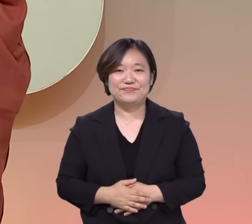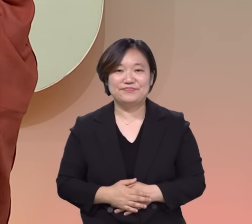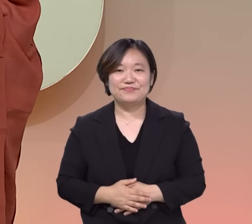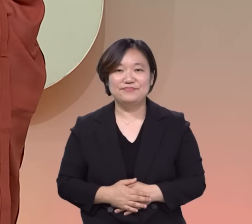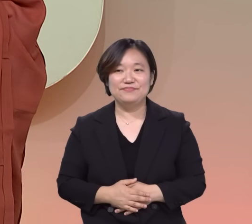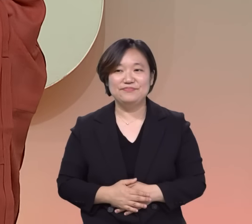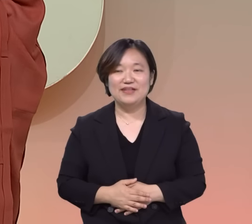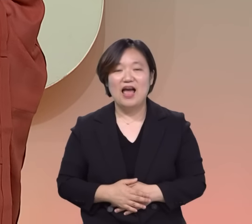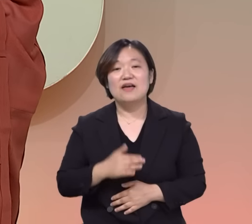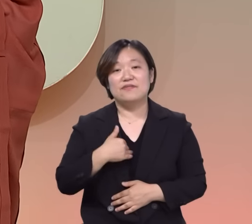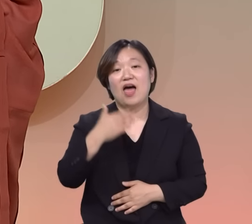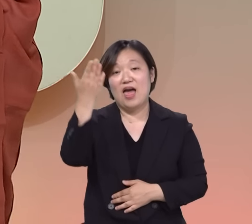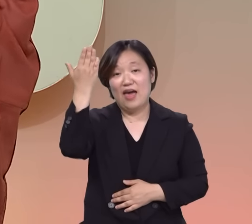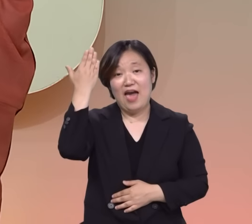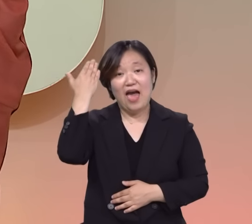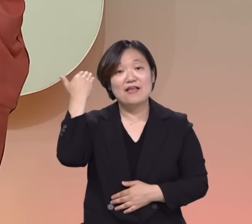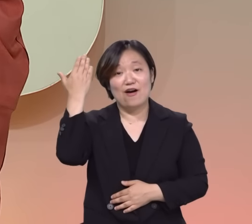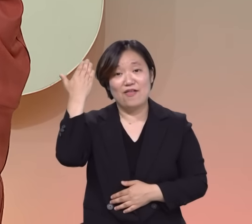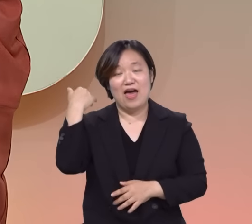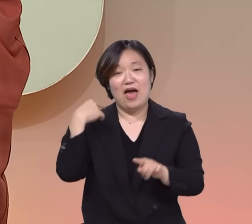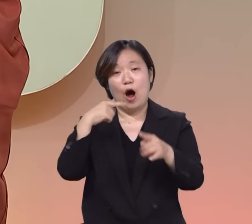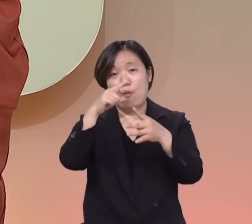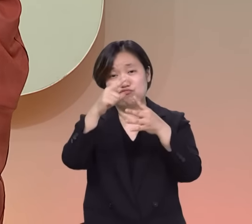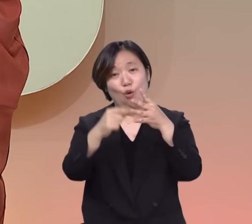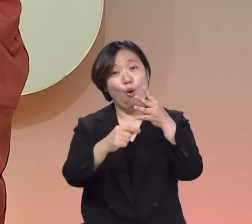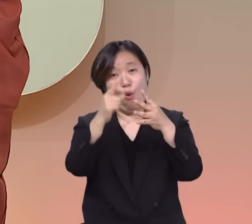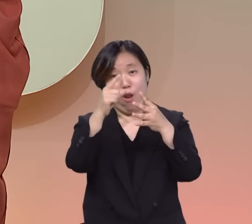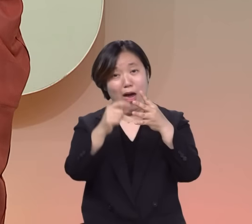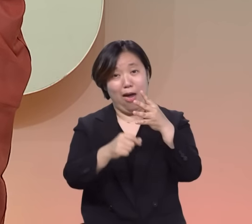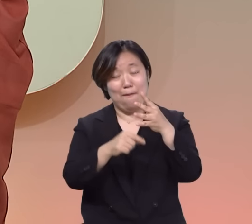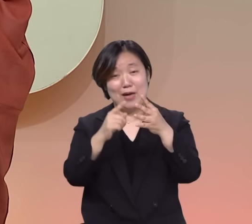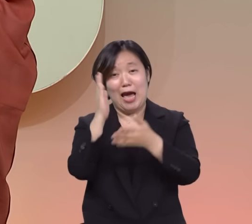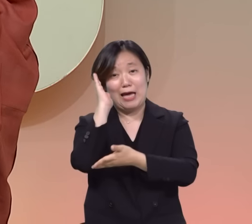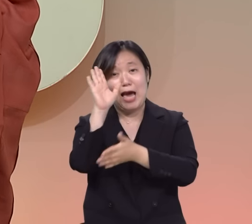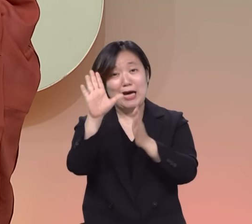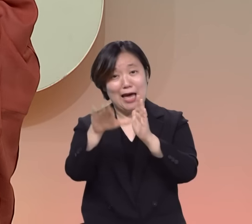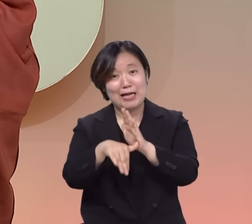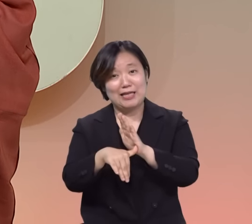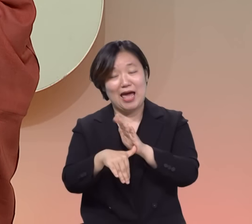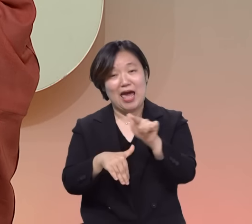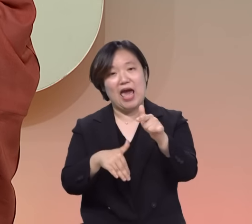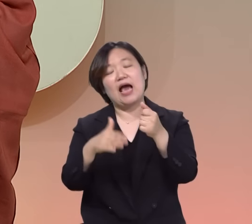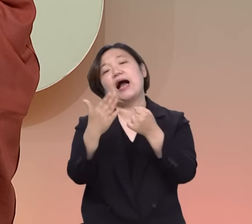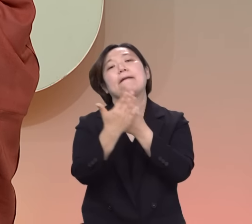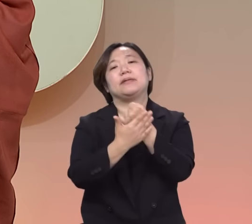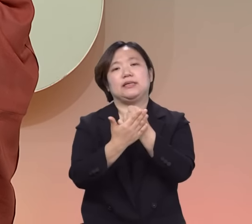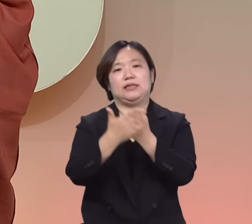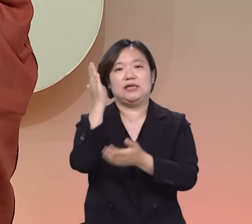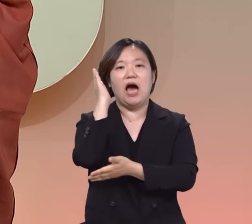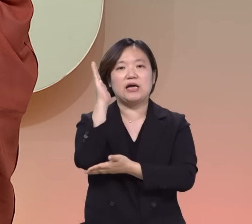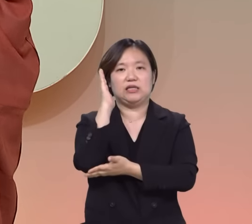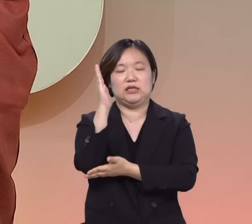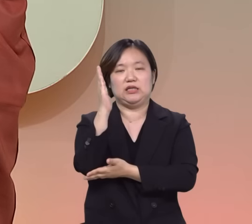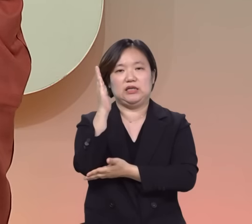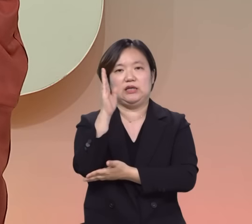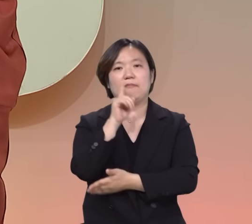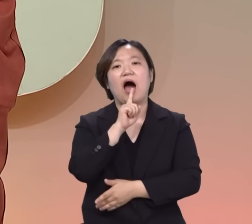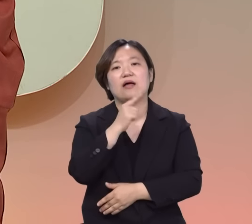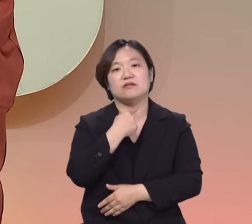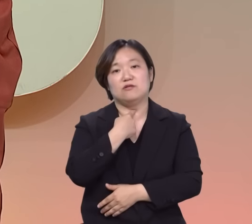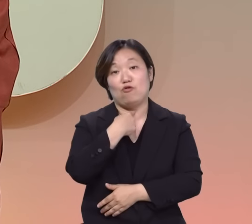그런데 예전에 여러분들 기억하시지 모르겠는데 제가 이런 가피 이야기를 전해드린 적이 있어요 한번